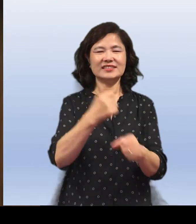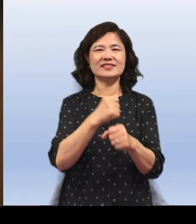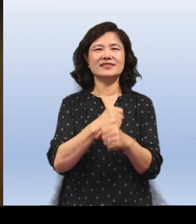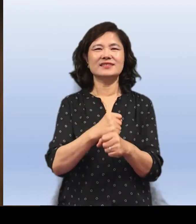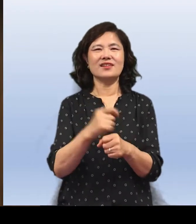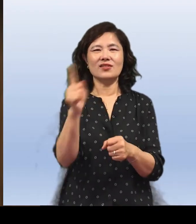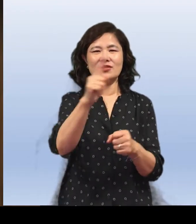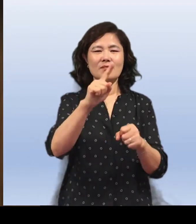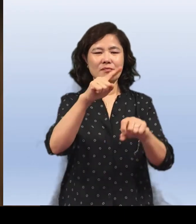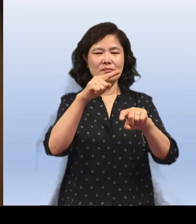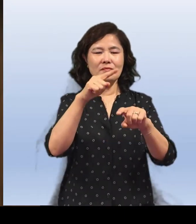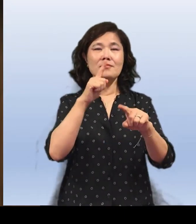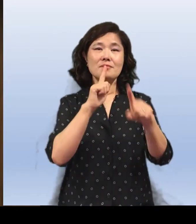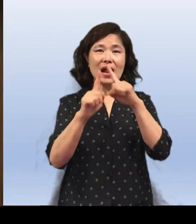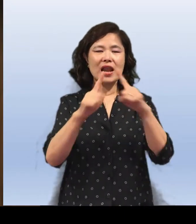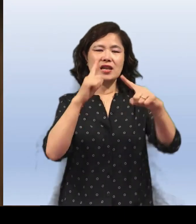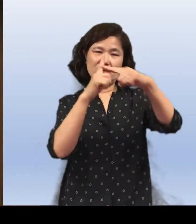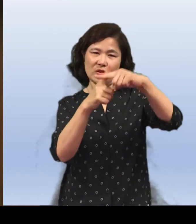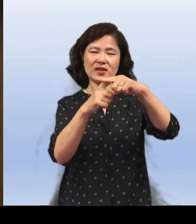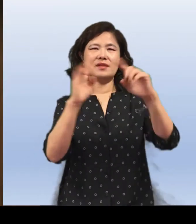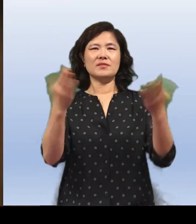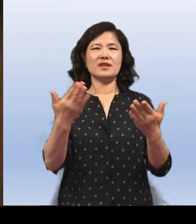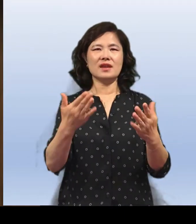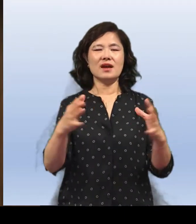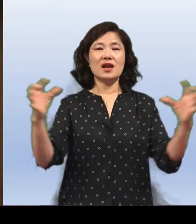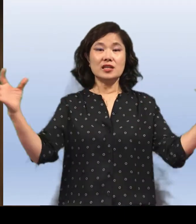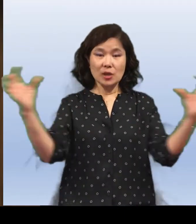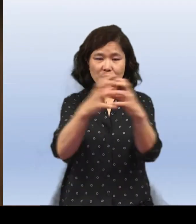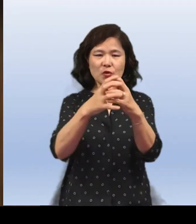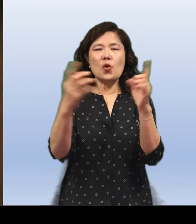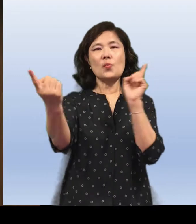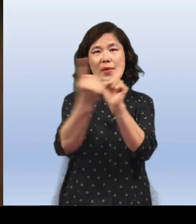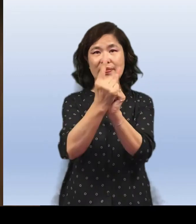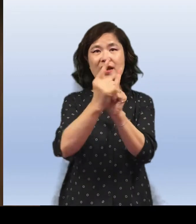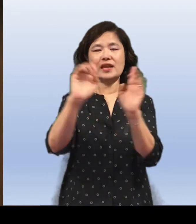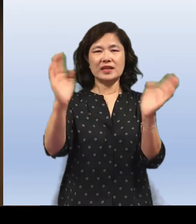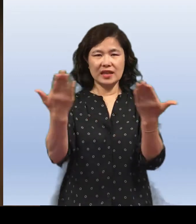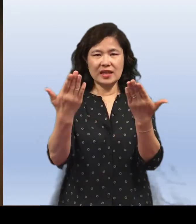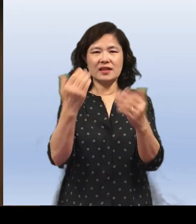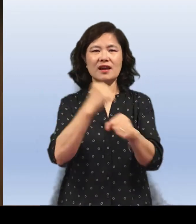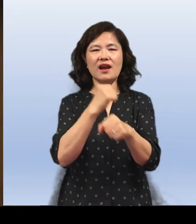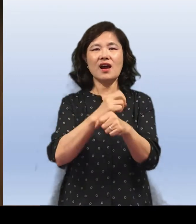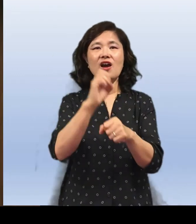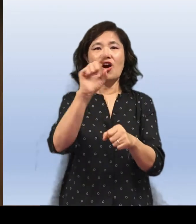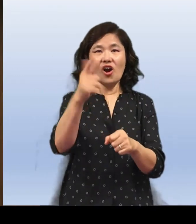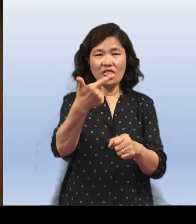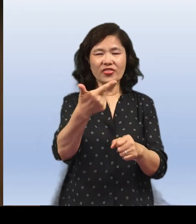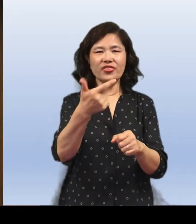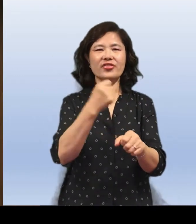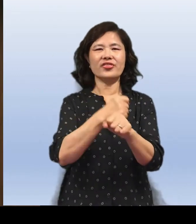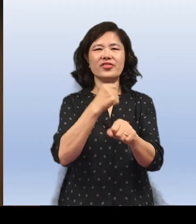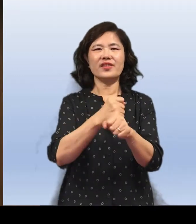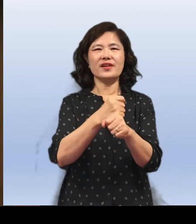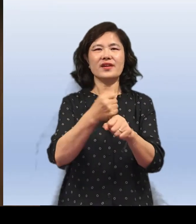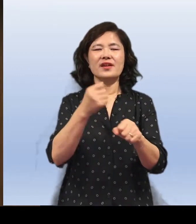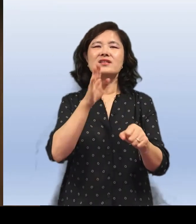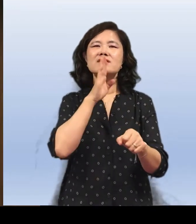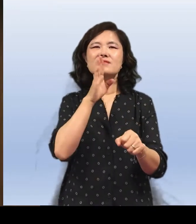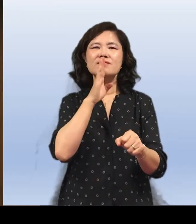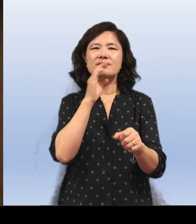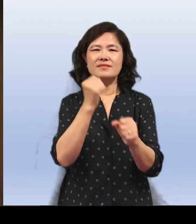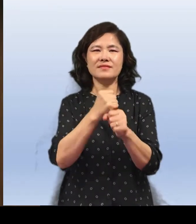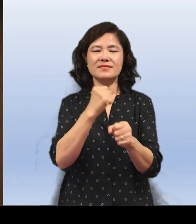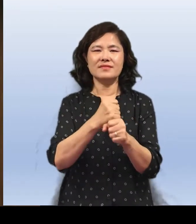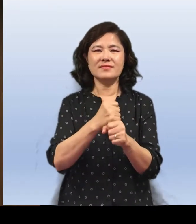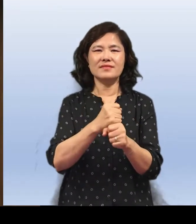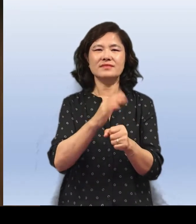붙은 말이냐면, 컨택, 접촉하다라는 말에 on이라는 이제 부정사가 붙어서